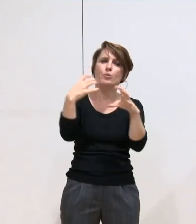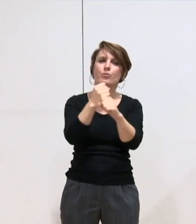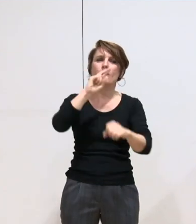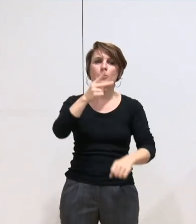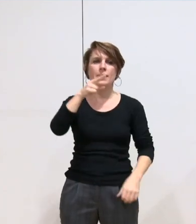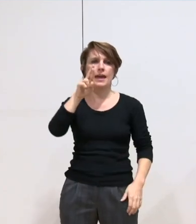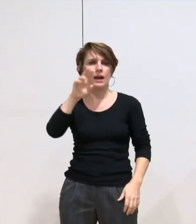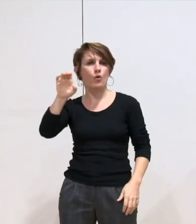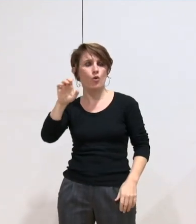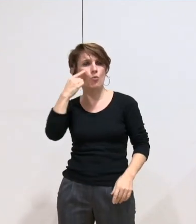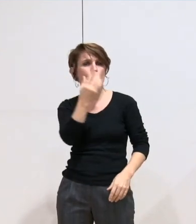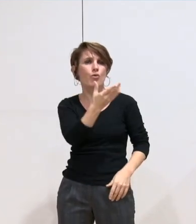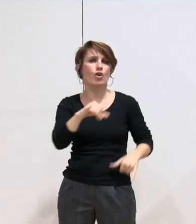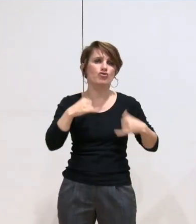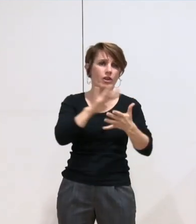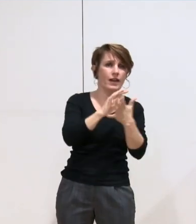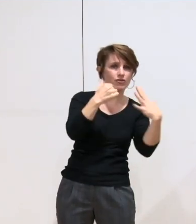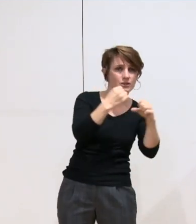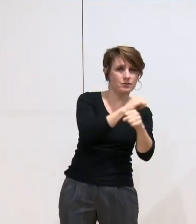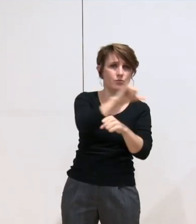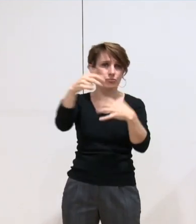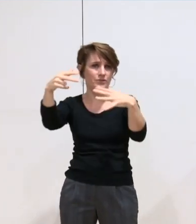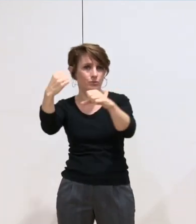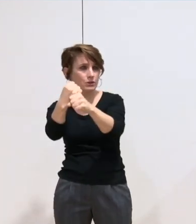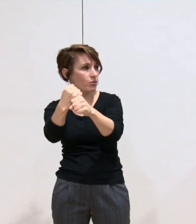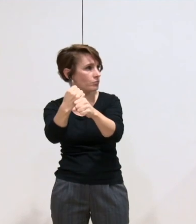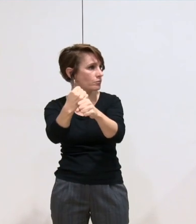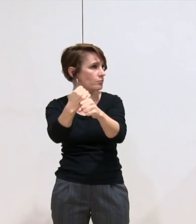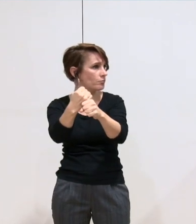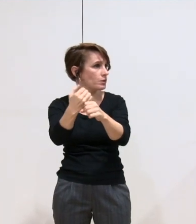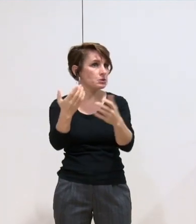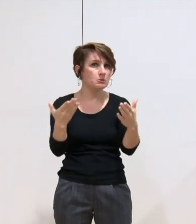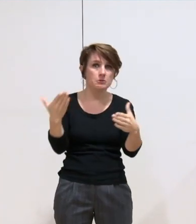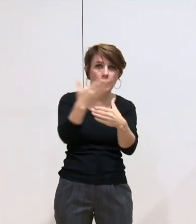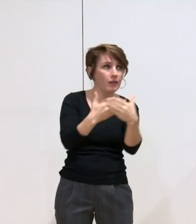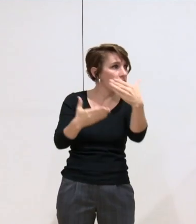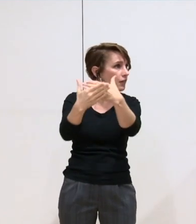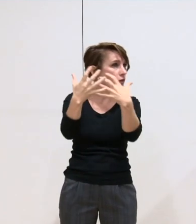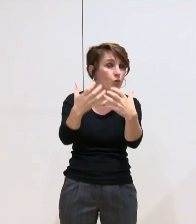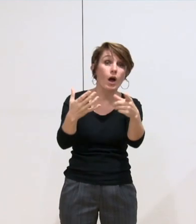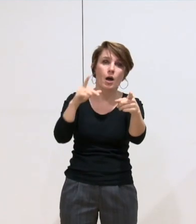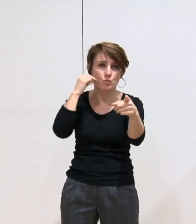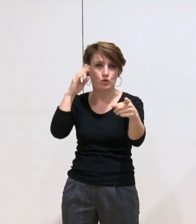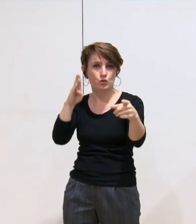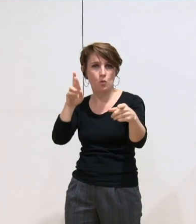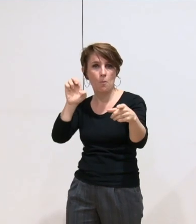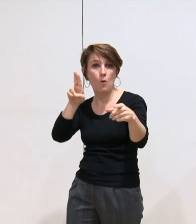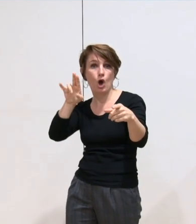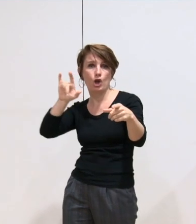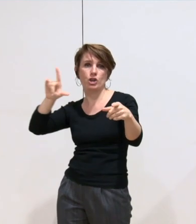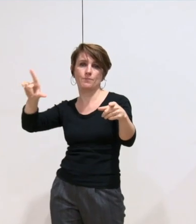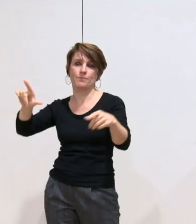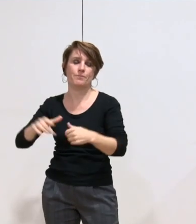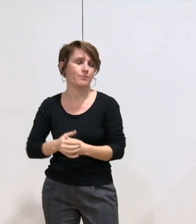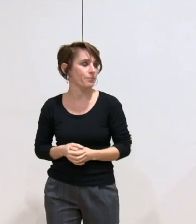les 16-18 ans de la ville de Grenoble. Y a-t-il des interventions? Monsieur Breuil. Oui, monsieur le maire, mes